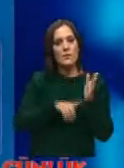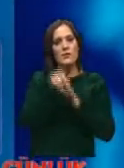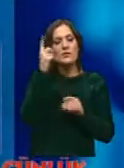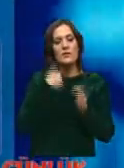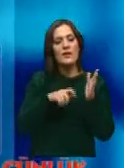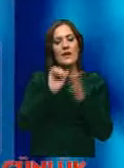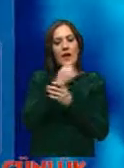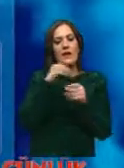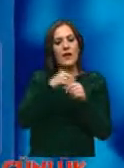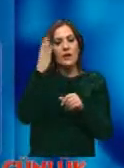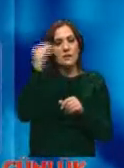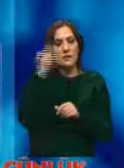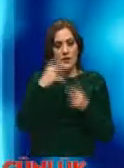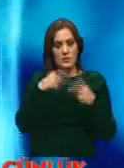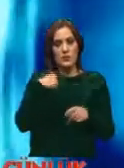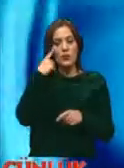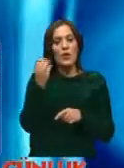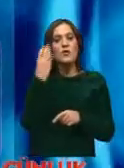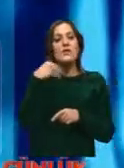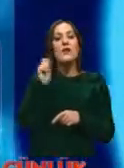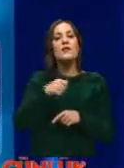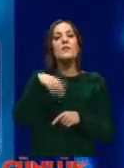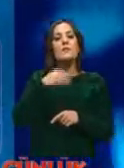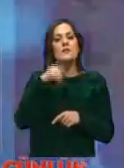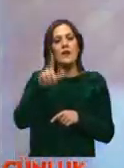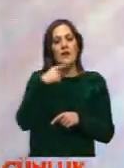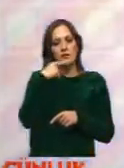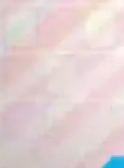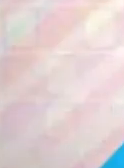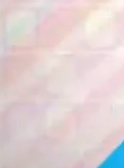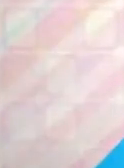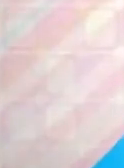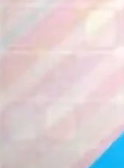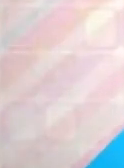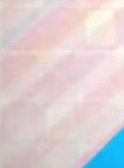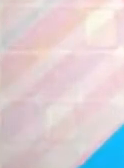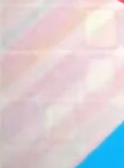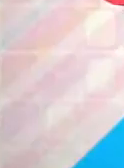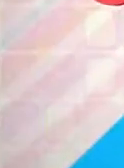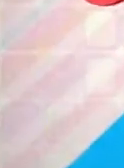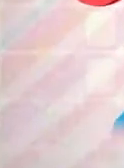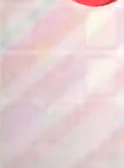bir kariyer anlamına gelebileceğinin göz ardı edilmemesi gerektiğini savunuyor.